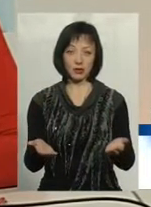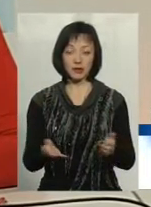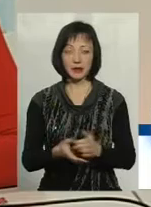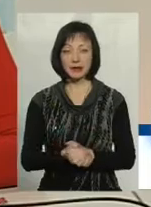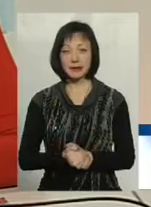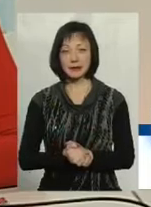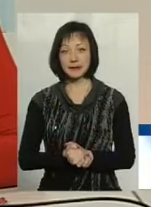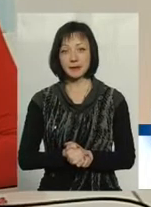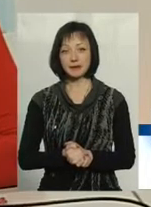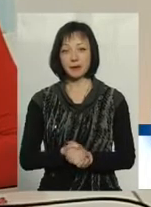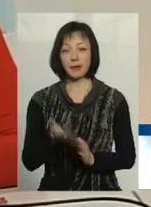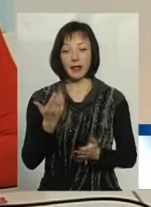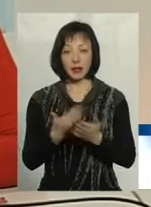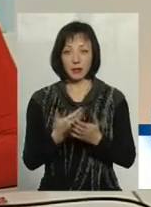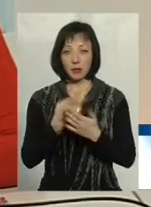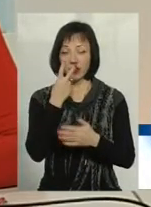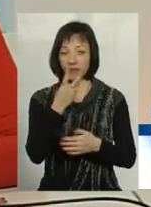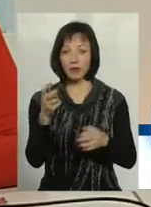кажу. Якщо